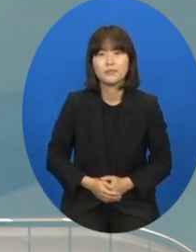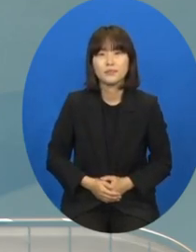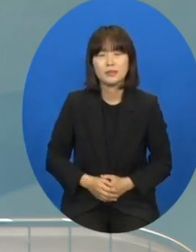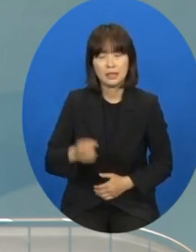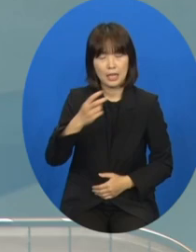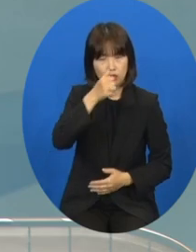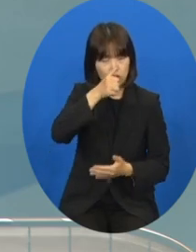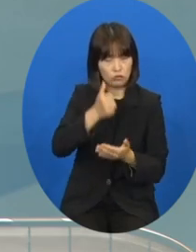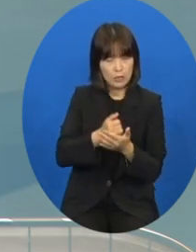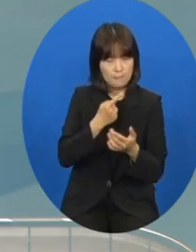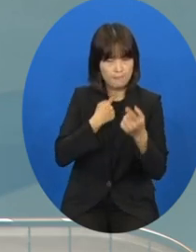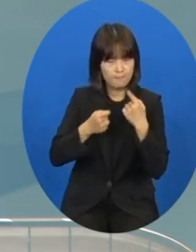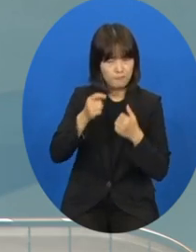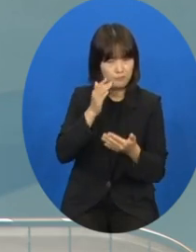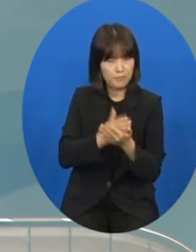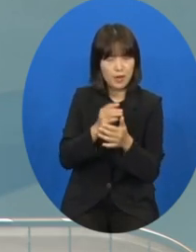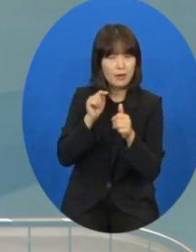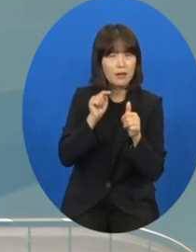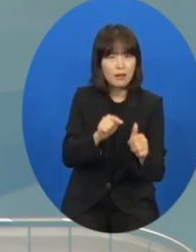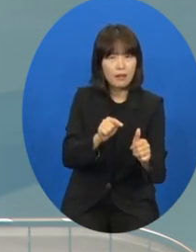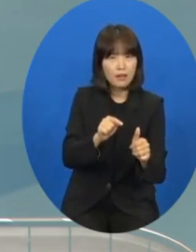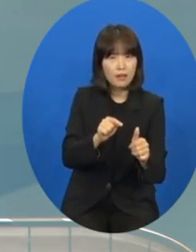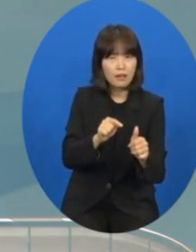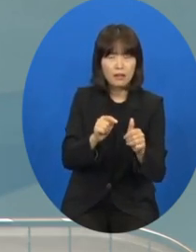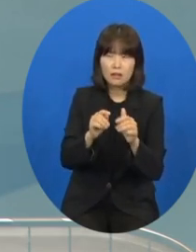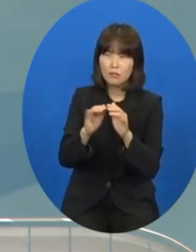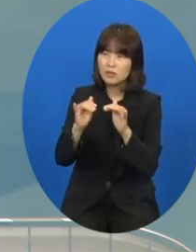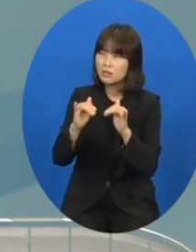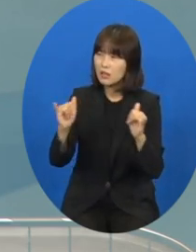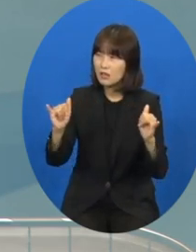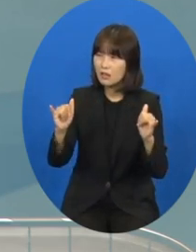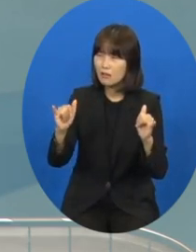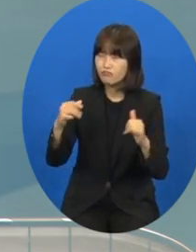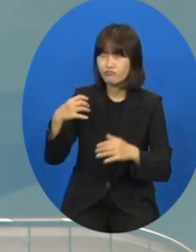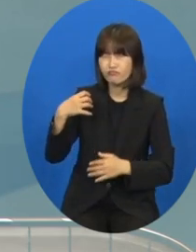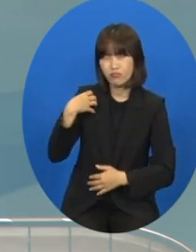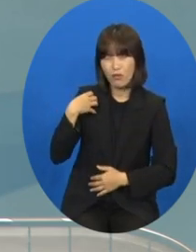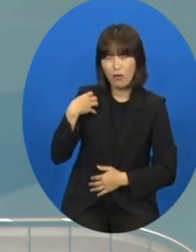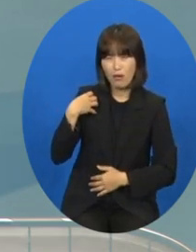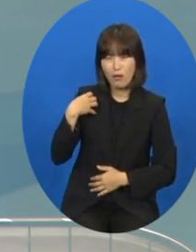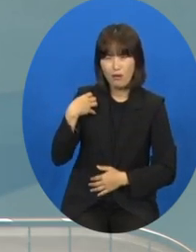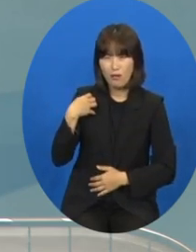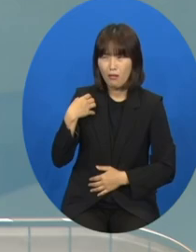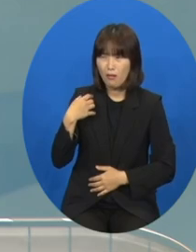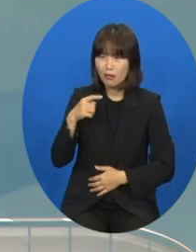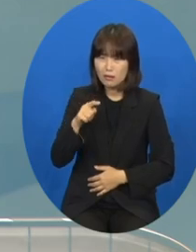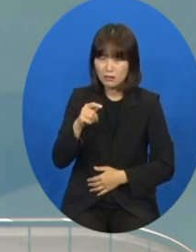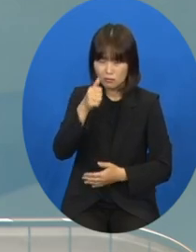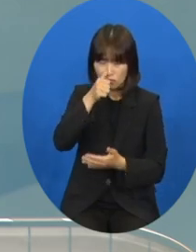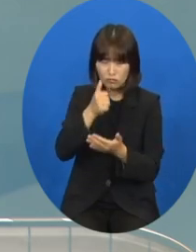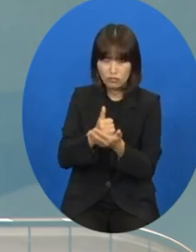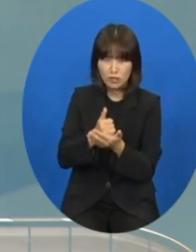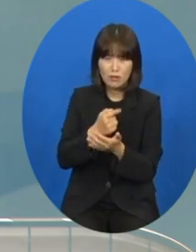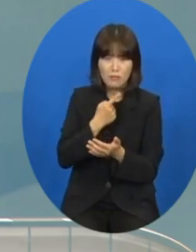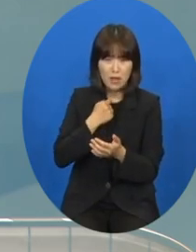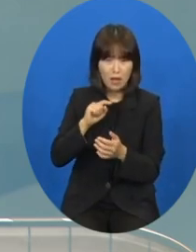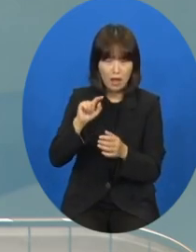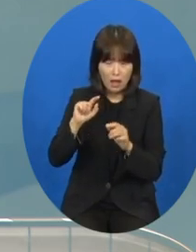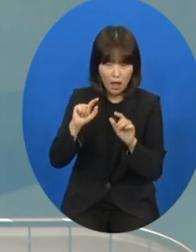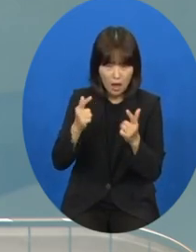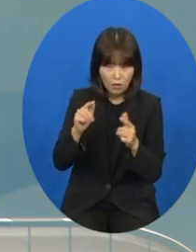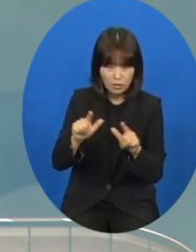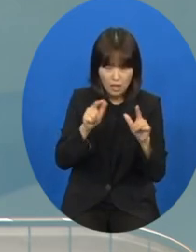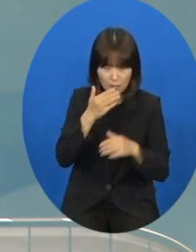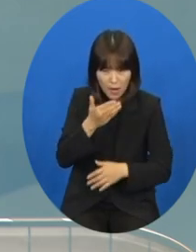다시는 죄 짓지 마라. 많은 분들이 부담스러워해요. 어떻게 그렇게 살 수 있냐고. 그렇지 않습니다. 깨닫지